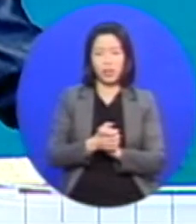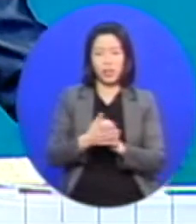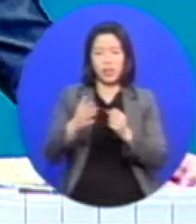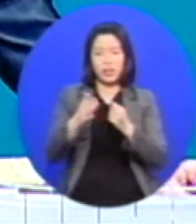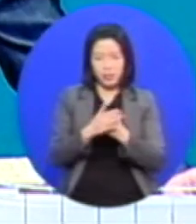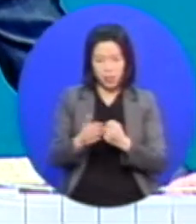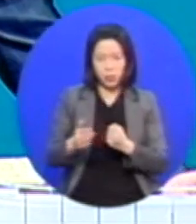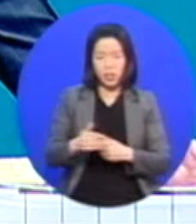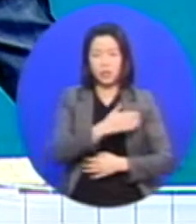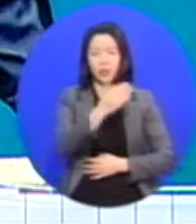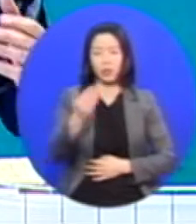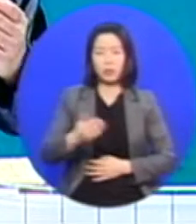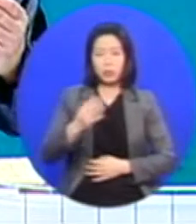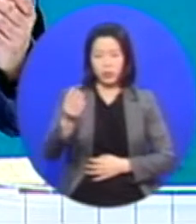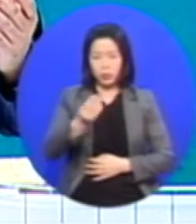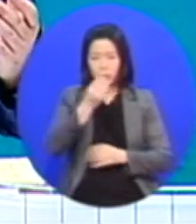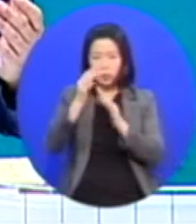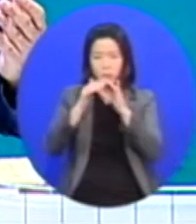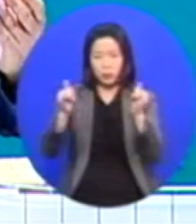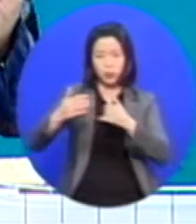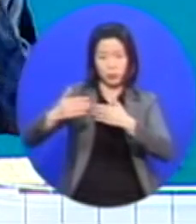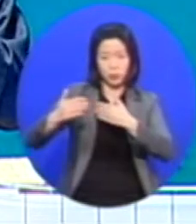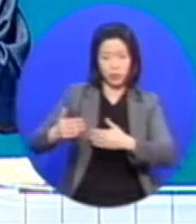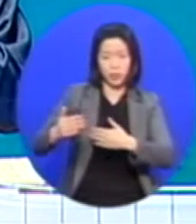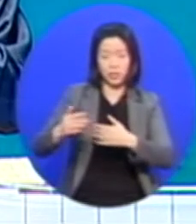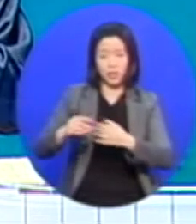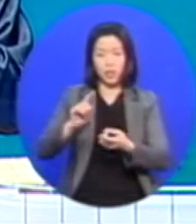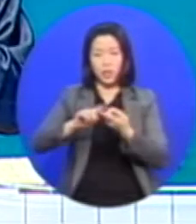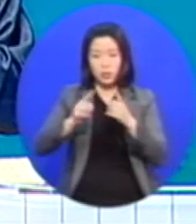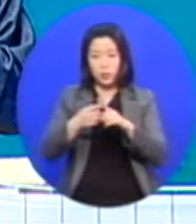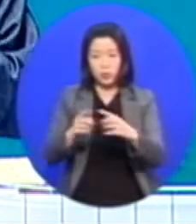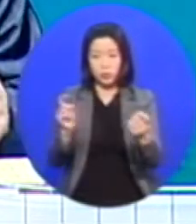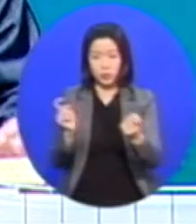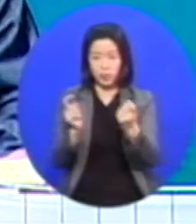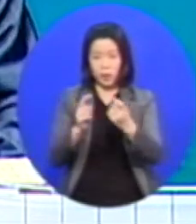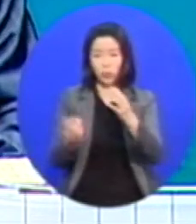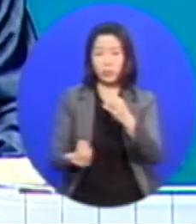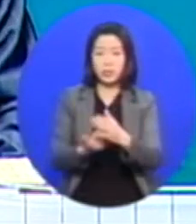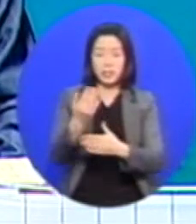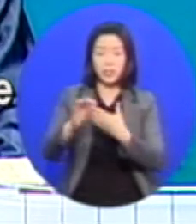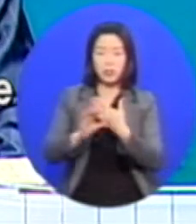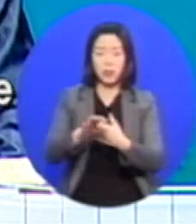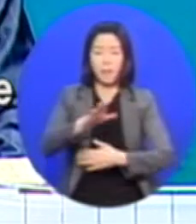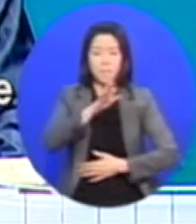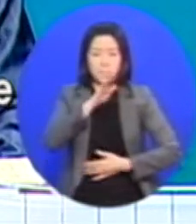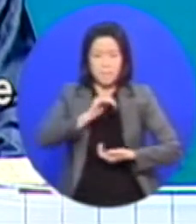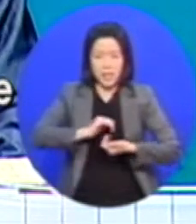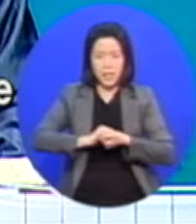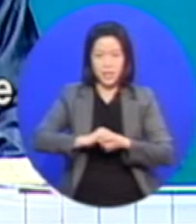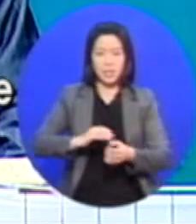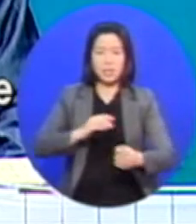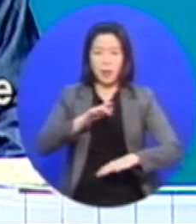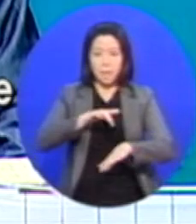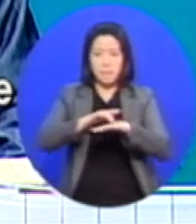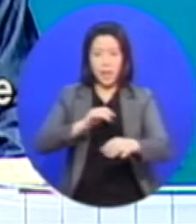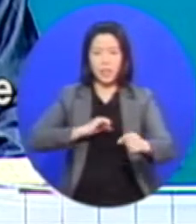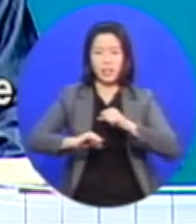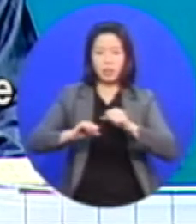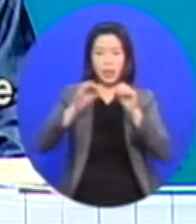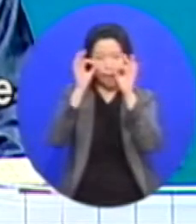그러므로 여러분 성도들 사이에 서로 싸움이 생기면 그러면 반드시 마귀의 역사를 봐야